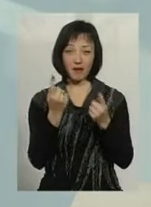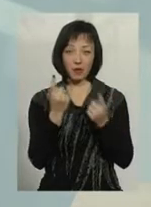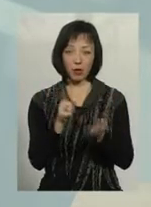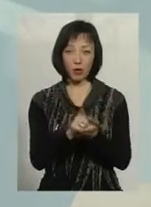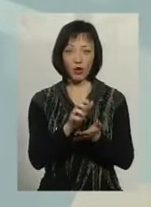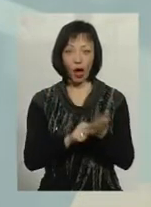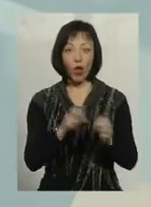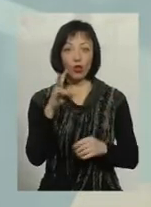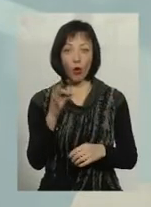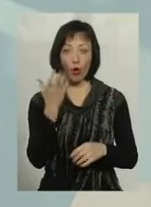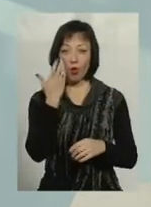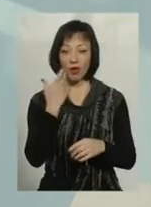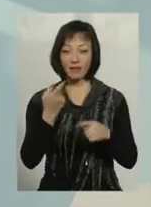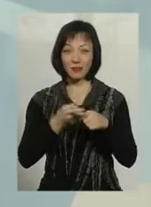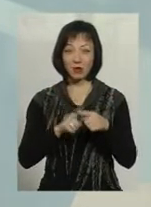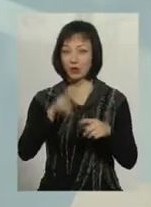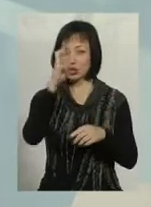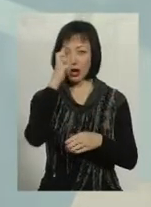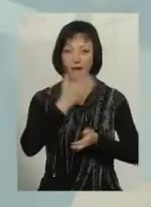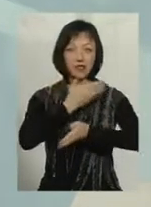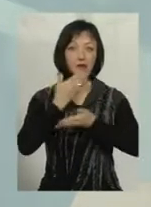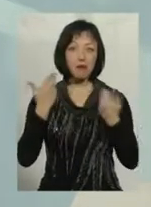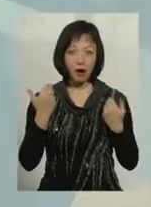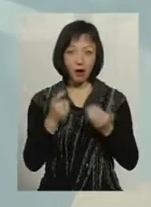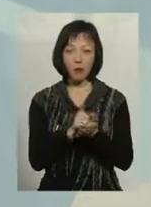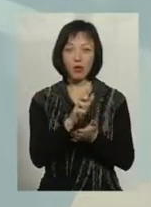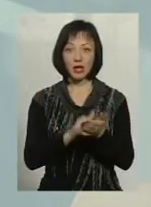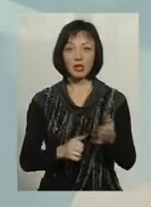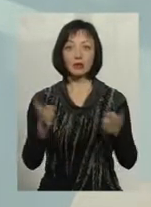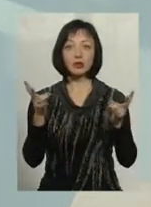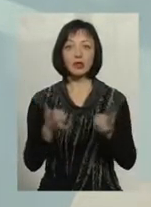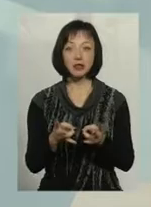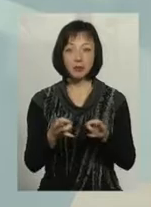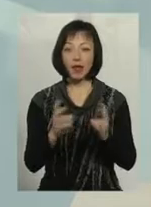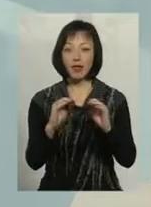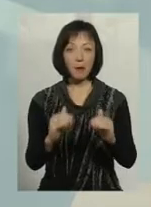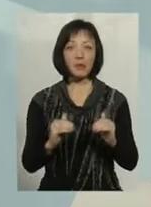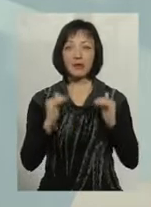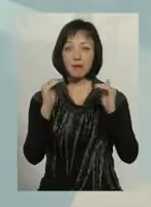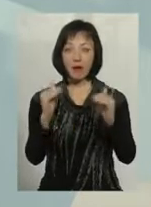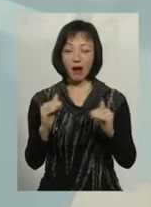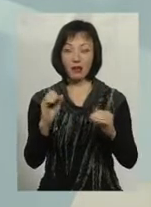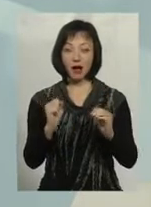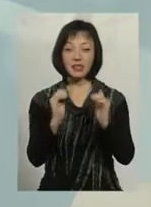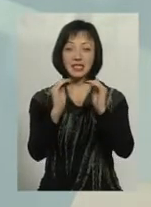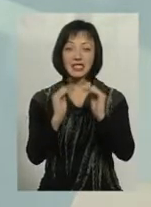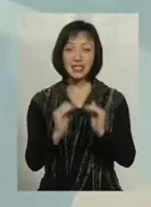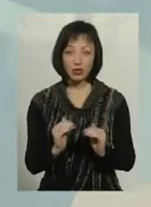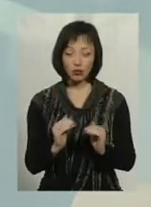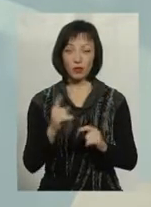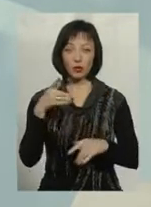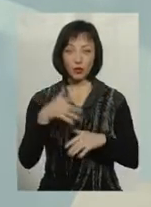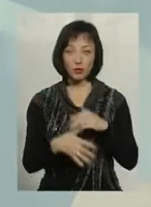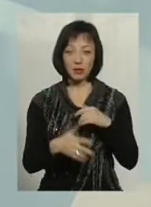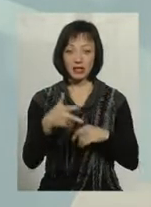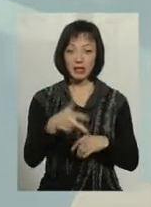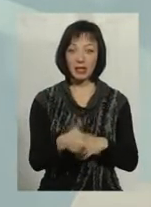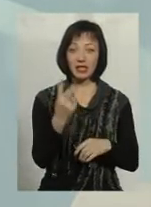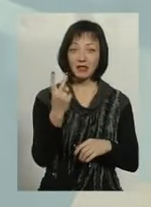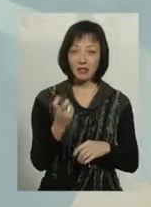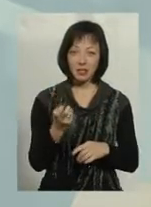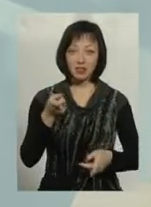бізнесу. На жаль, і в цьому році теж цього не сталося. Що можна сказати про мінімальну заробітну